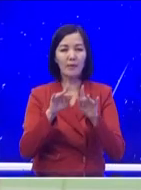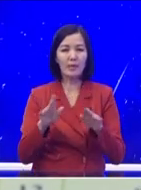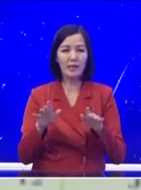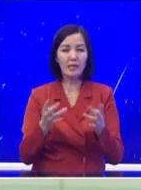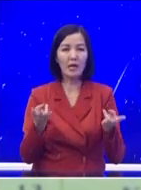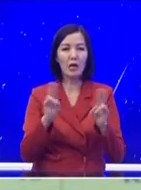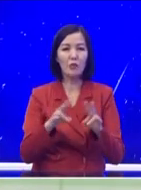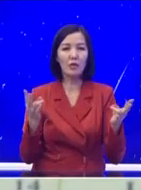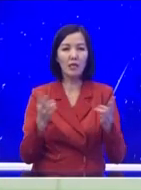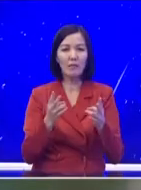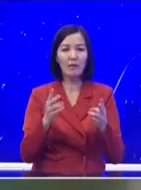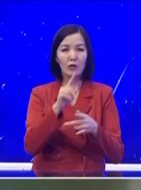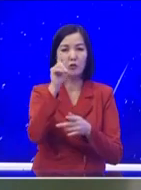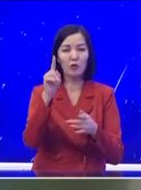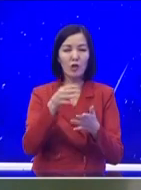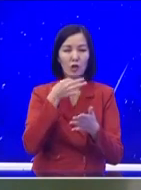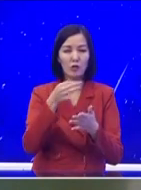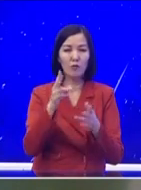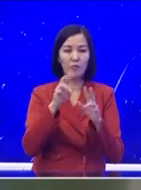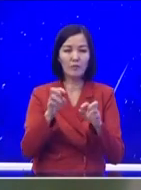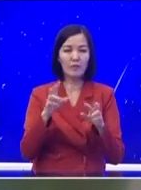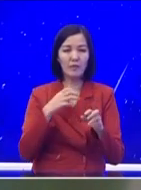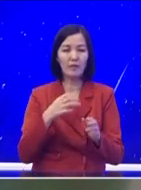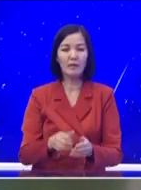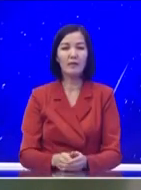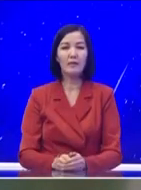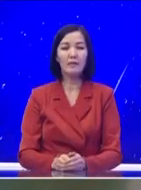беру керек пе деген сұраққа тоқталды.